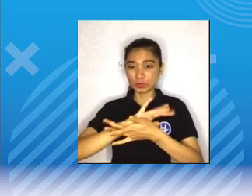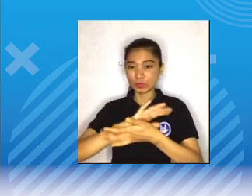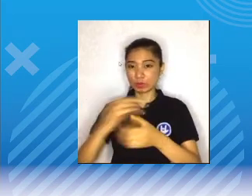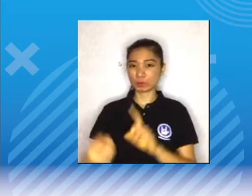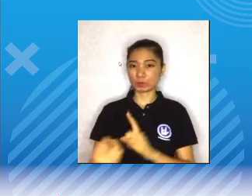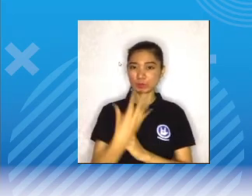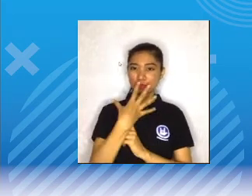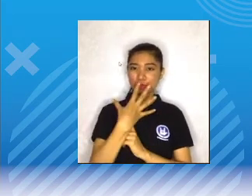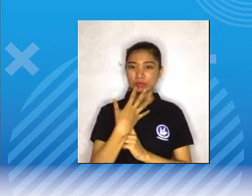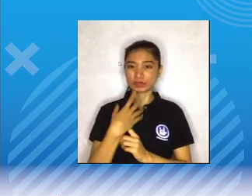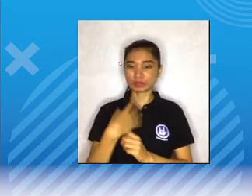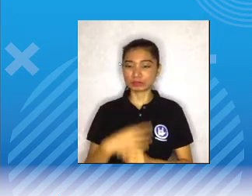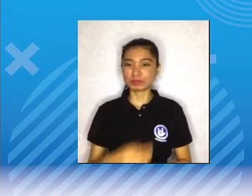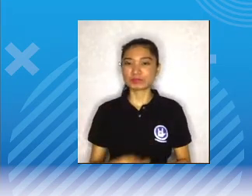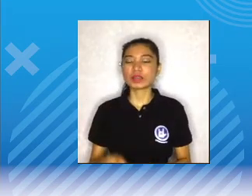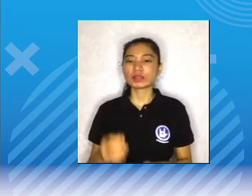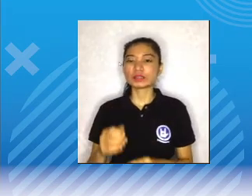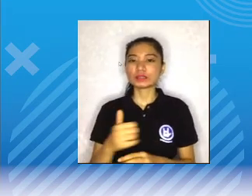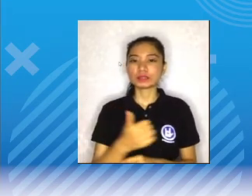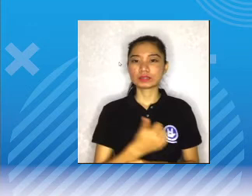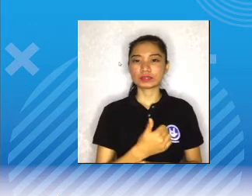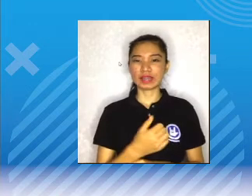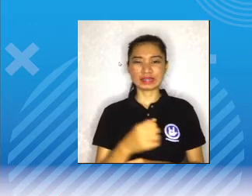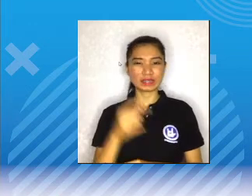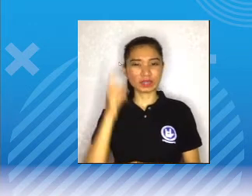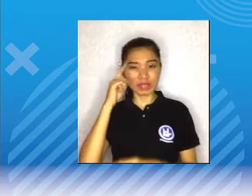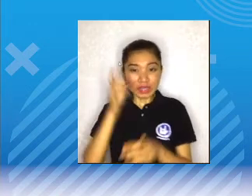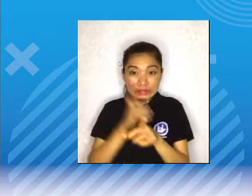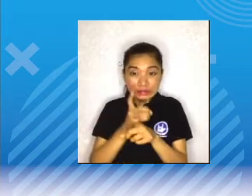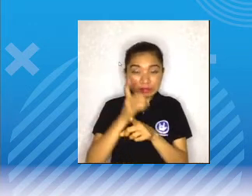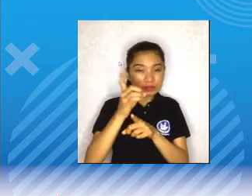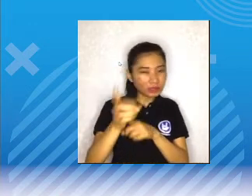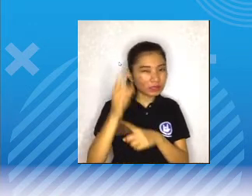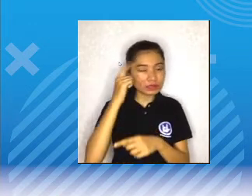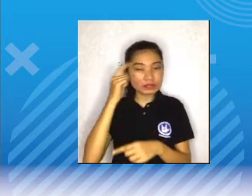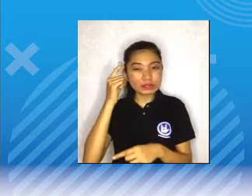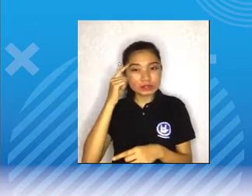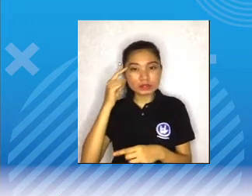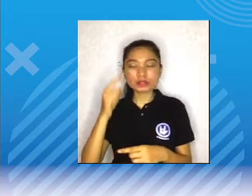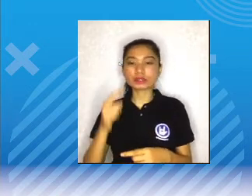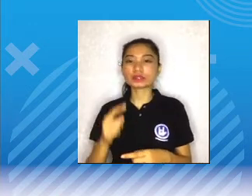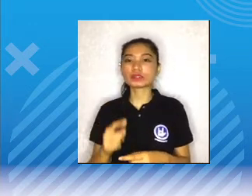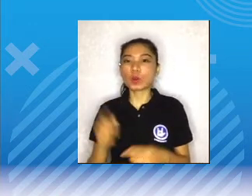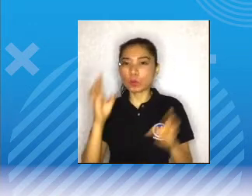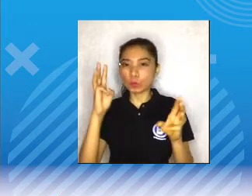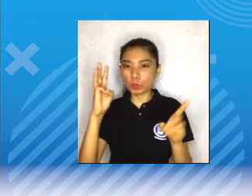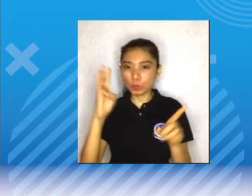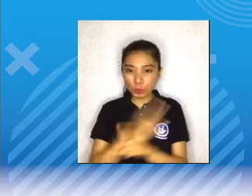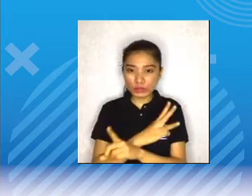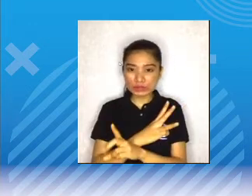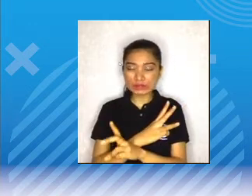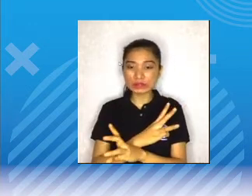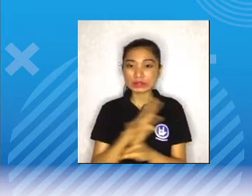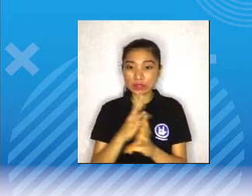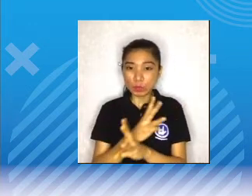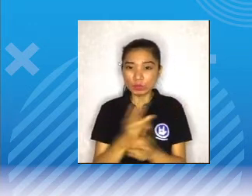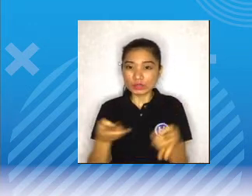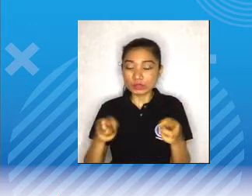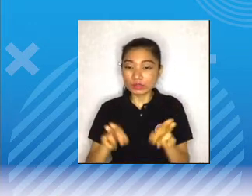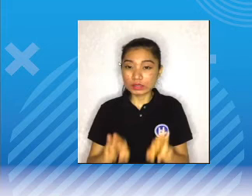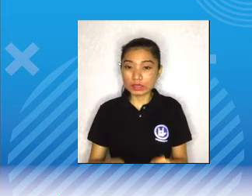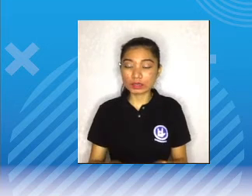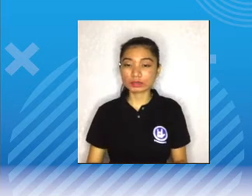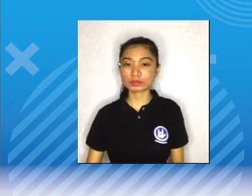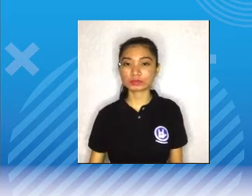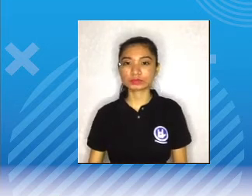yung direksyon ng utak natin to think about the worst case scenarios. And evolutionarily, it makes